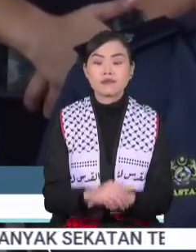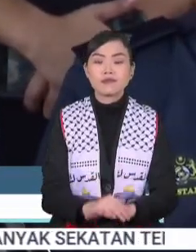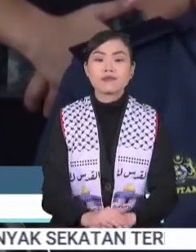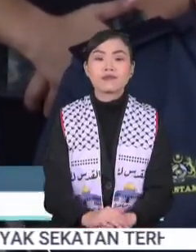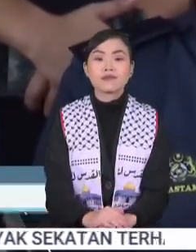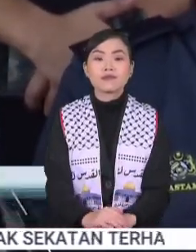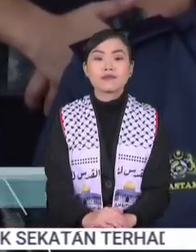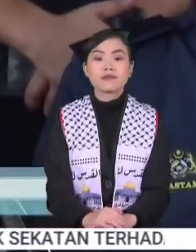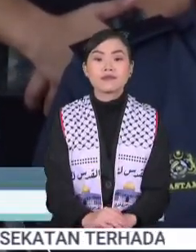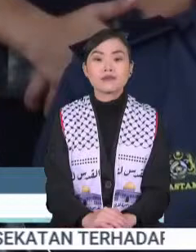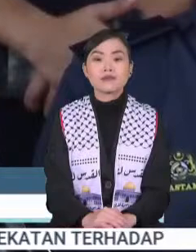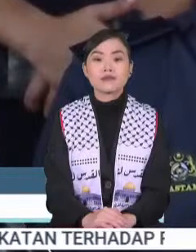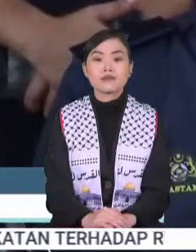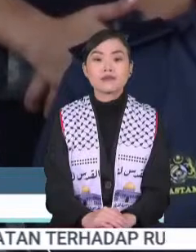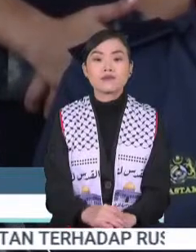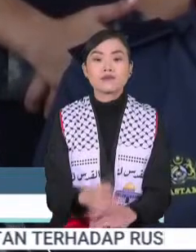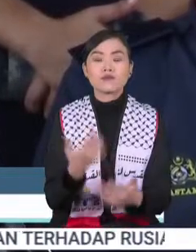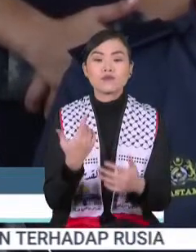tif